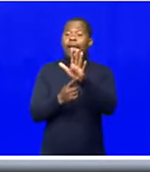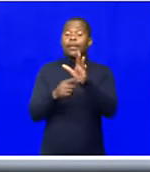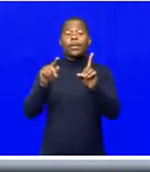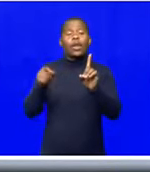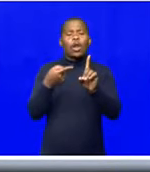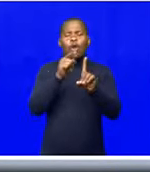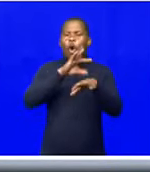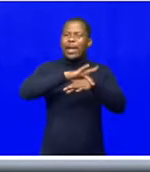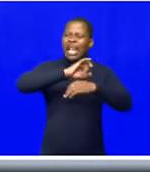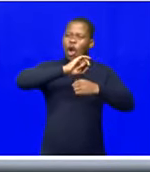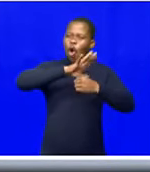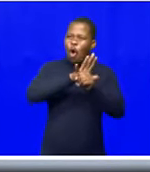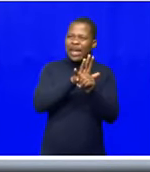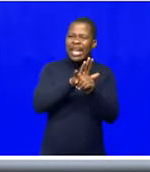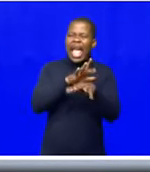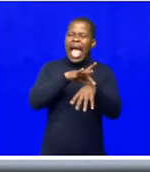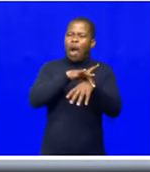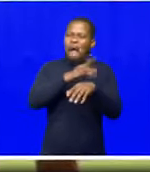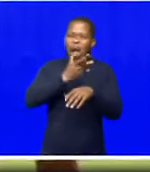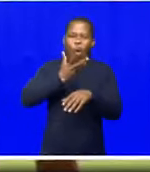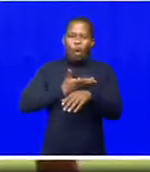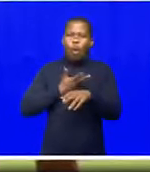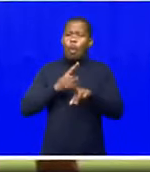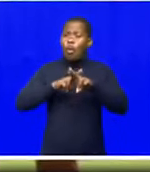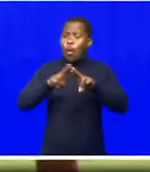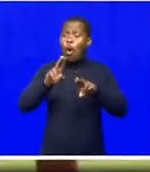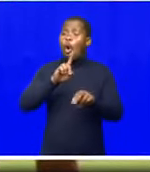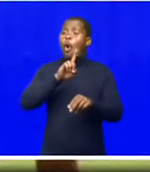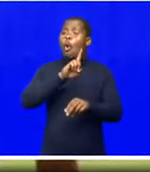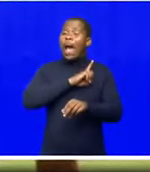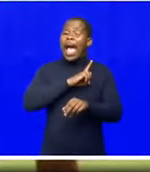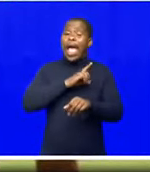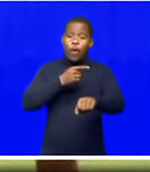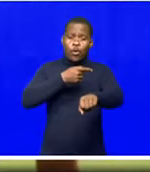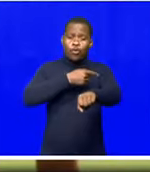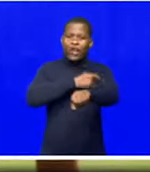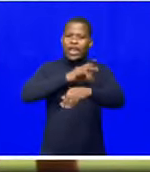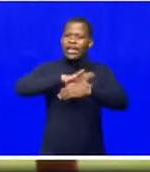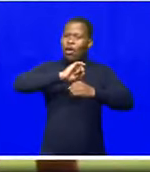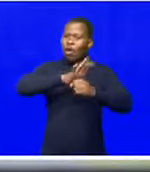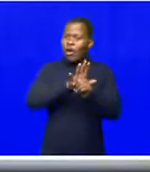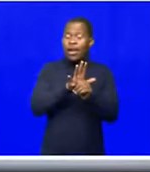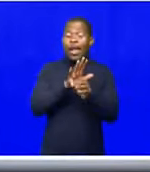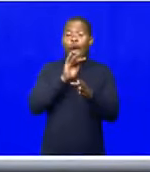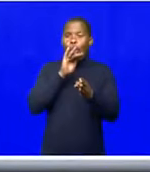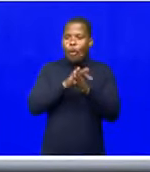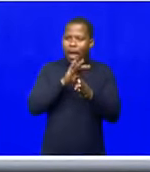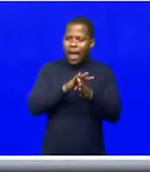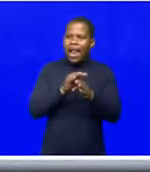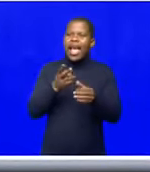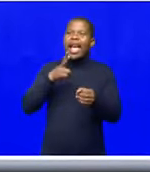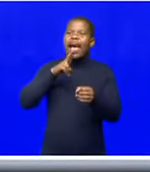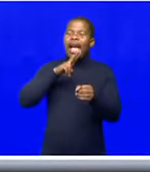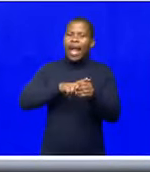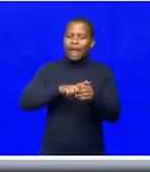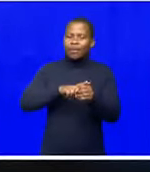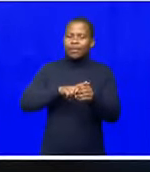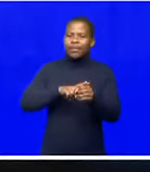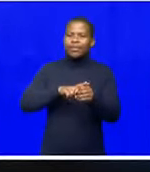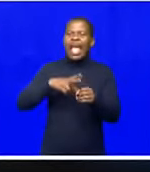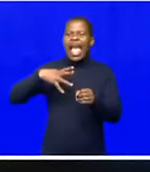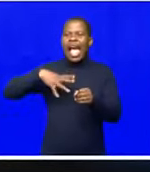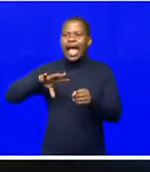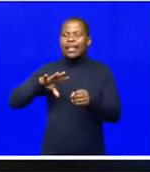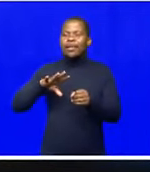awukamcinzedeli lomkhuhlane njengoba wajova kwanyalo sesimeni lesikahle. Le Tindzaba tasitanisishi tivela ngemuva